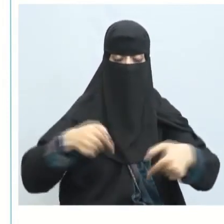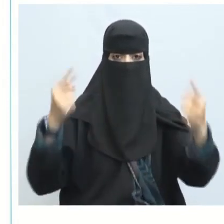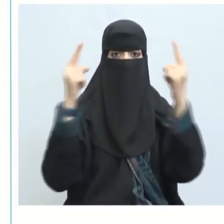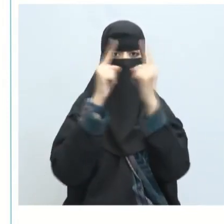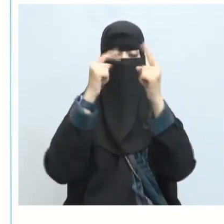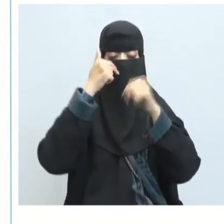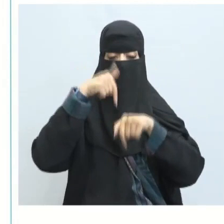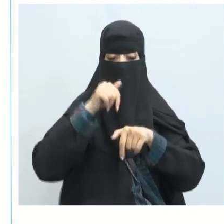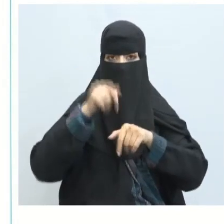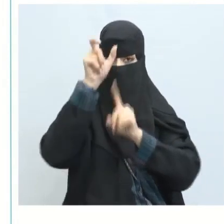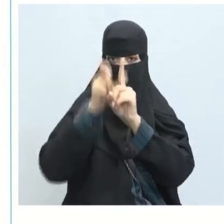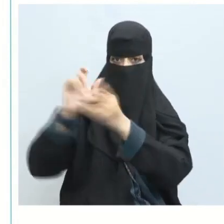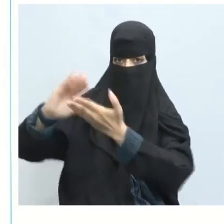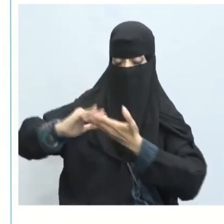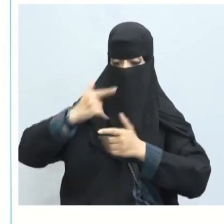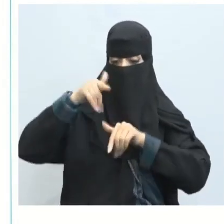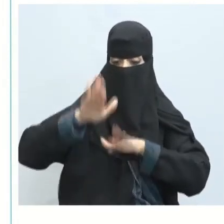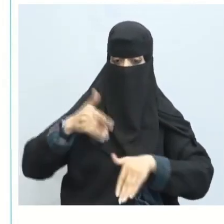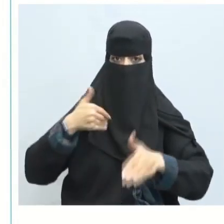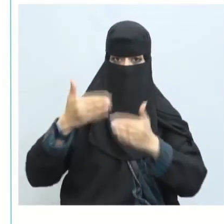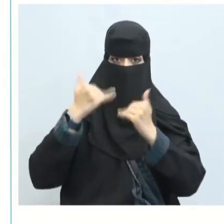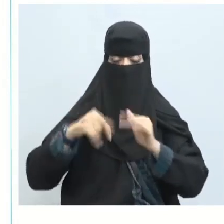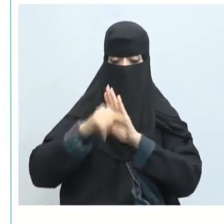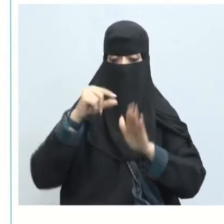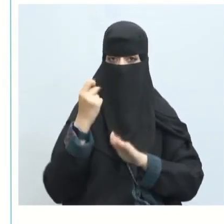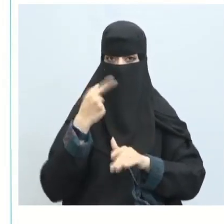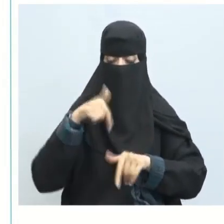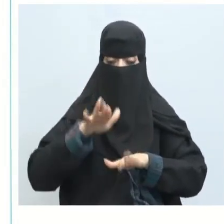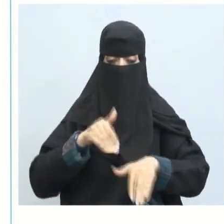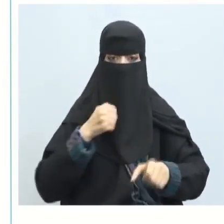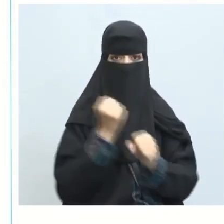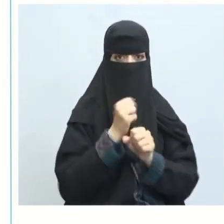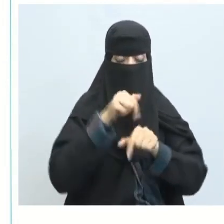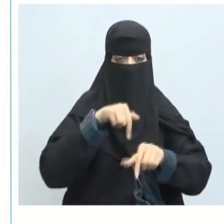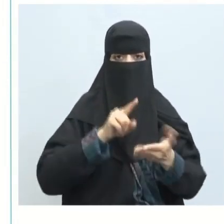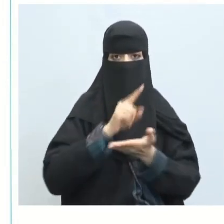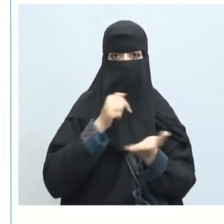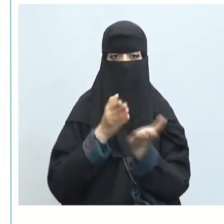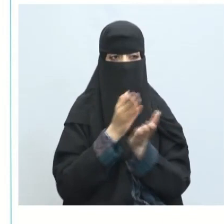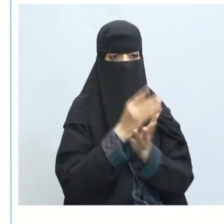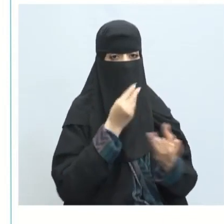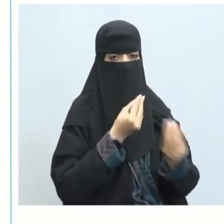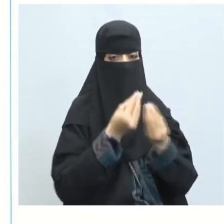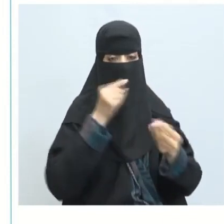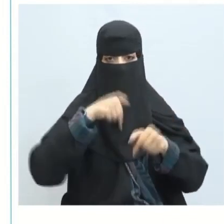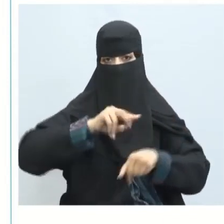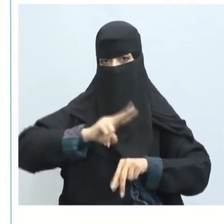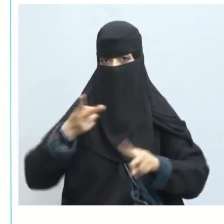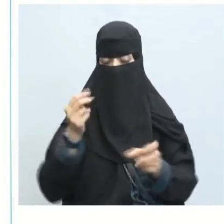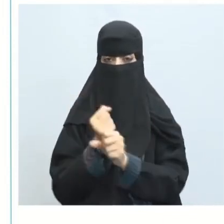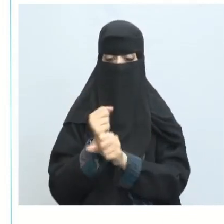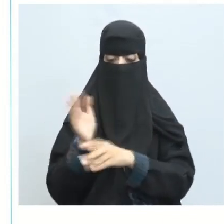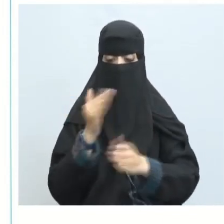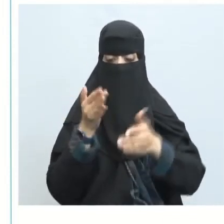السكرتير في الدرس الاول تحدثنا عن التكيف واهميته في بيئه العمل ثم تطرقنا الى التعامل مع تعدد